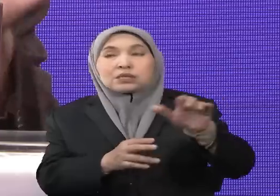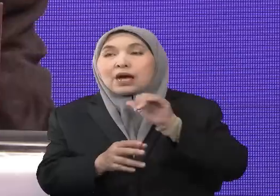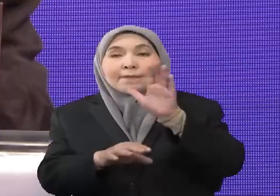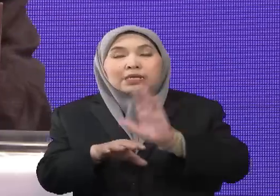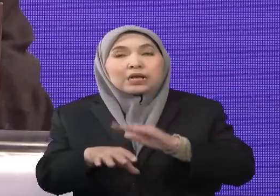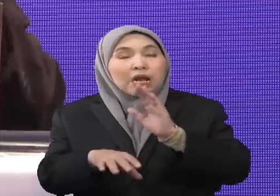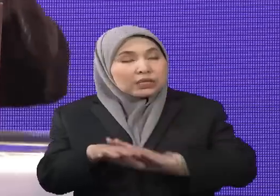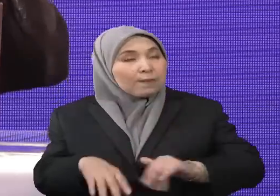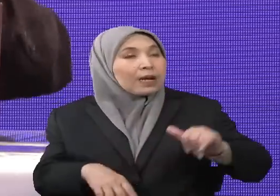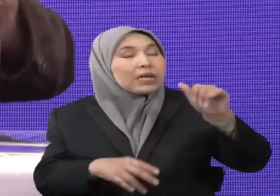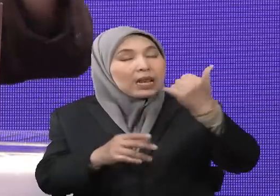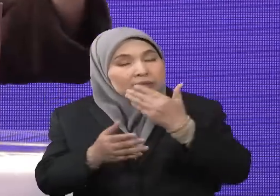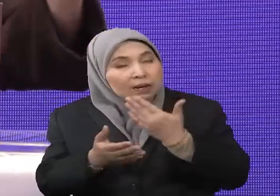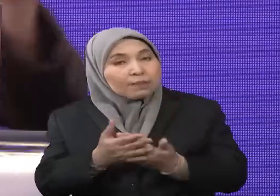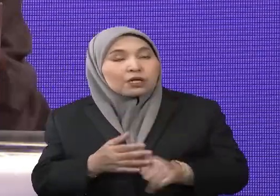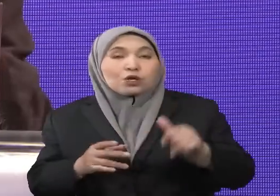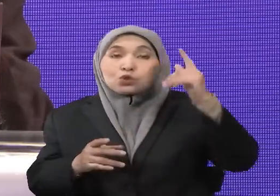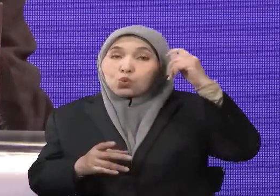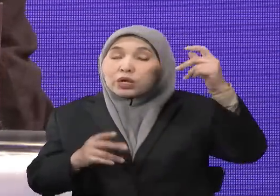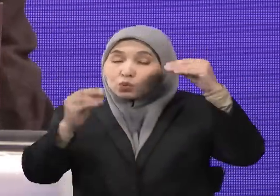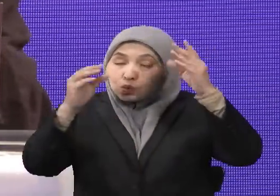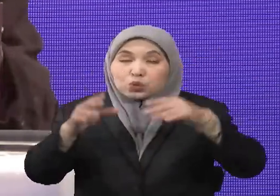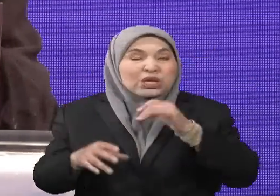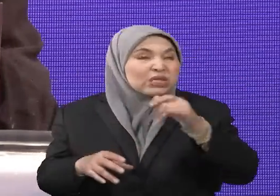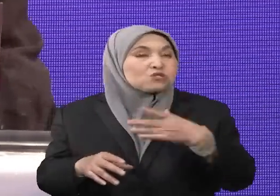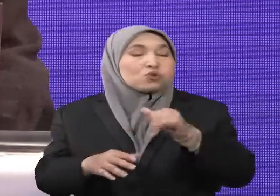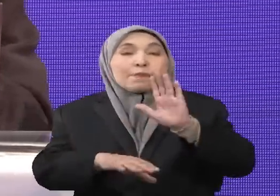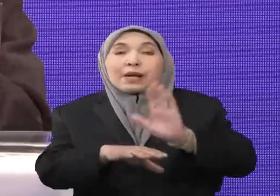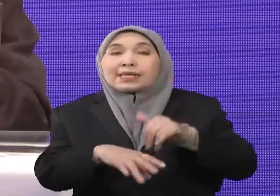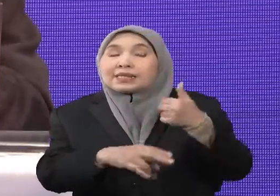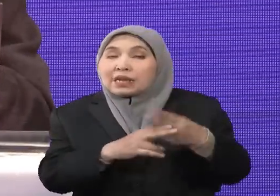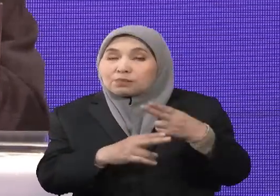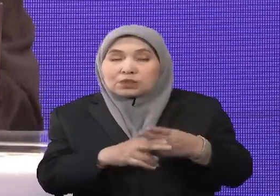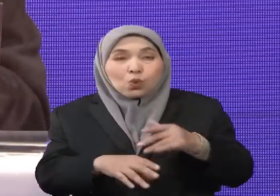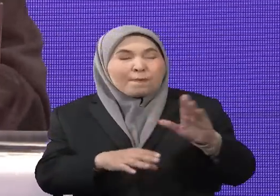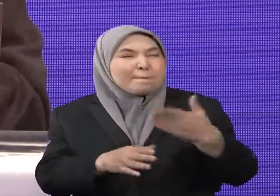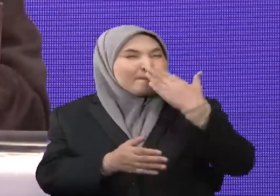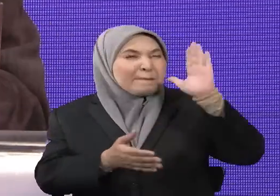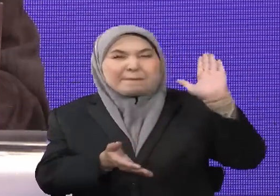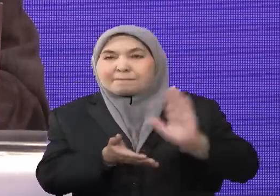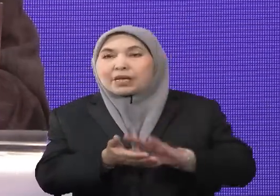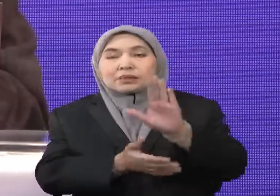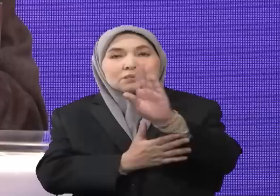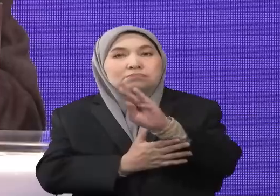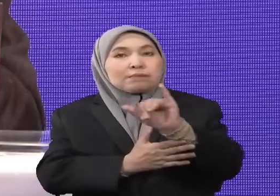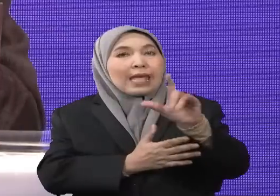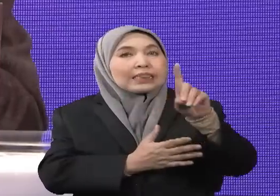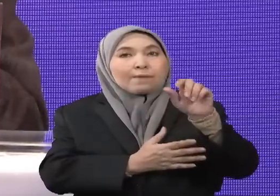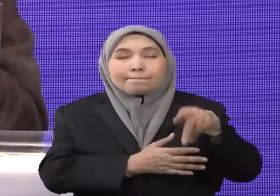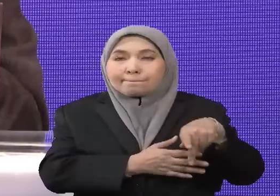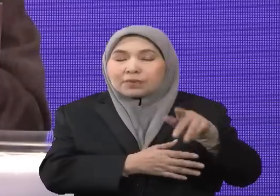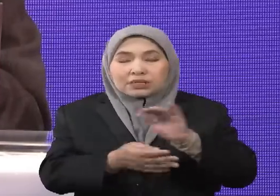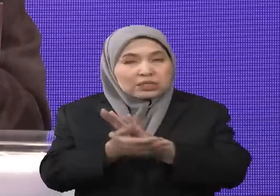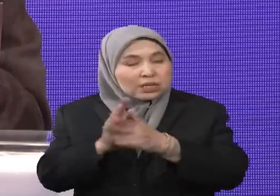panggilan-panggilmu contoh kata Tuan Guru sekian tapi dia tak suka dipanggil nama itu beda jadi kita kenal hormat dalam lingkungan